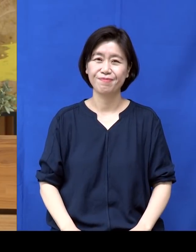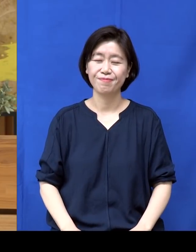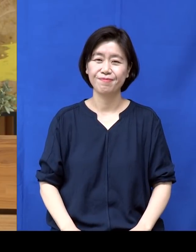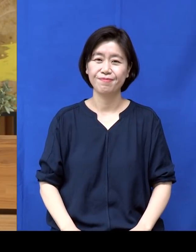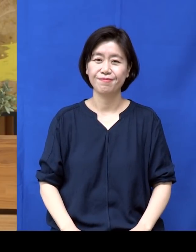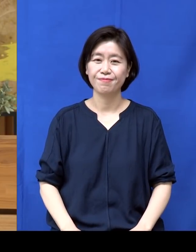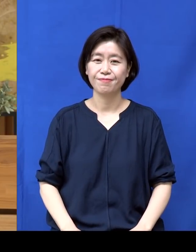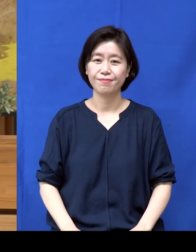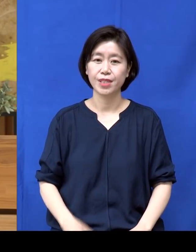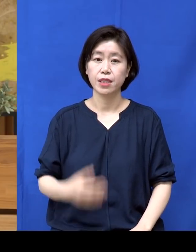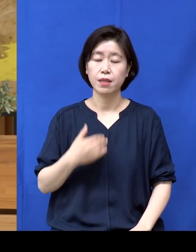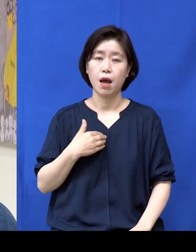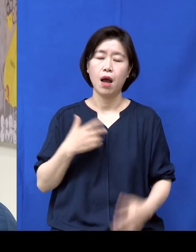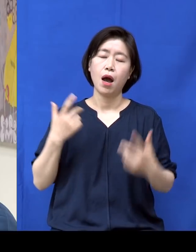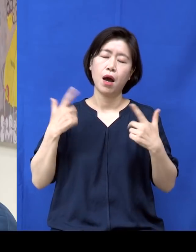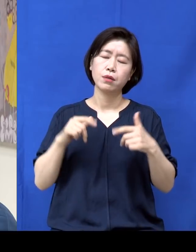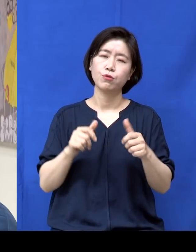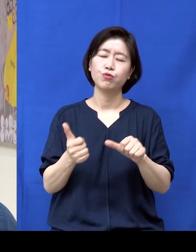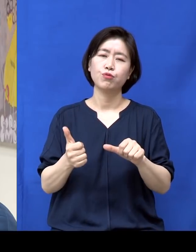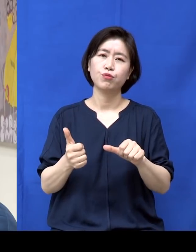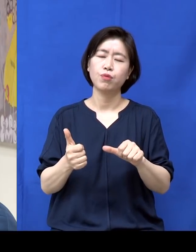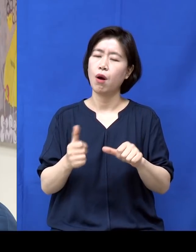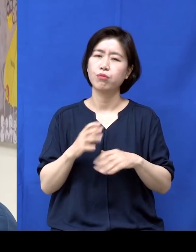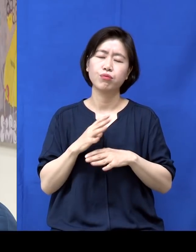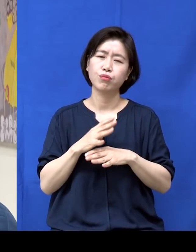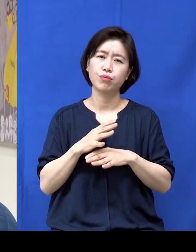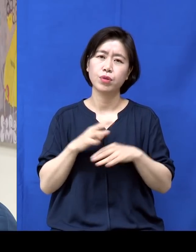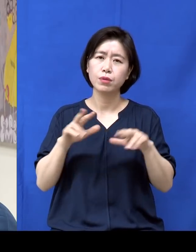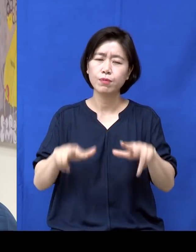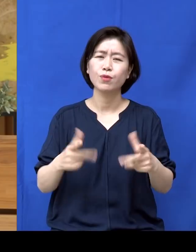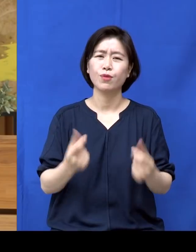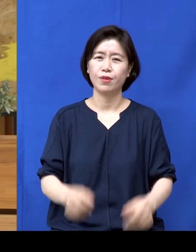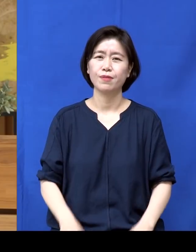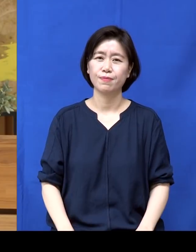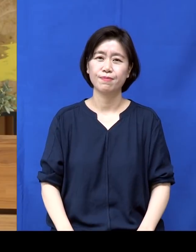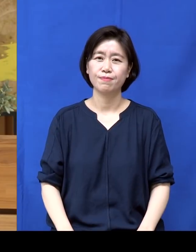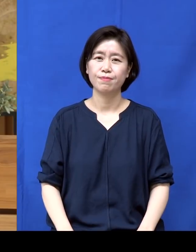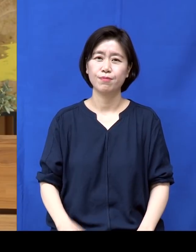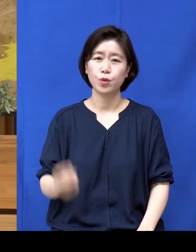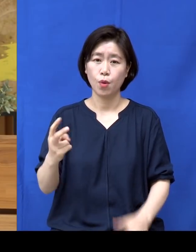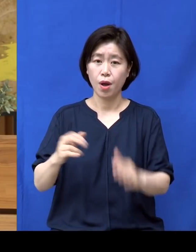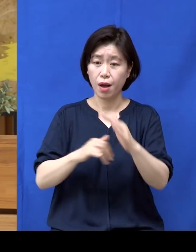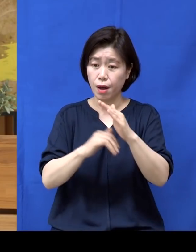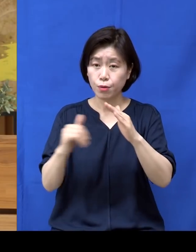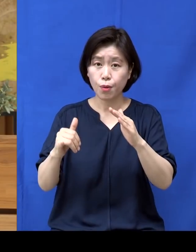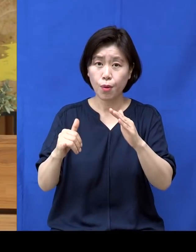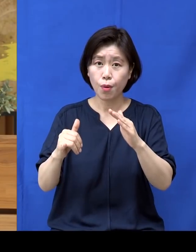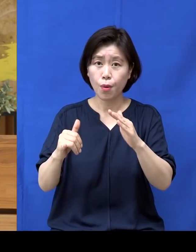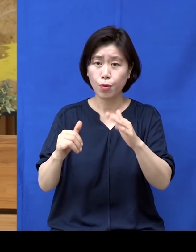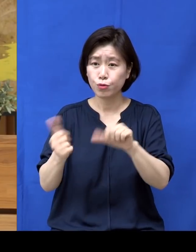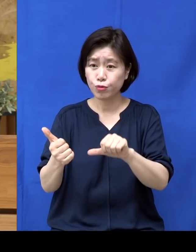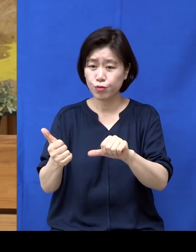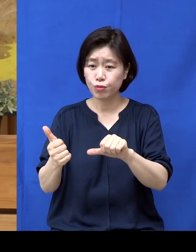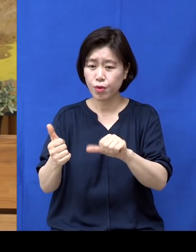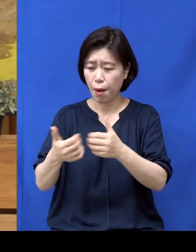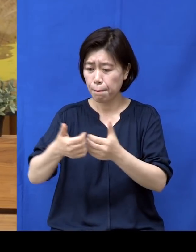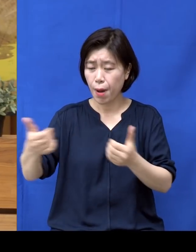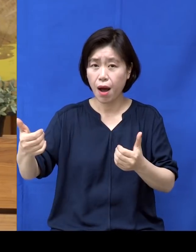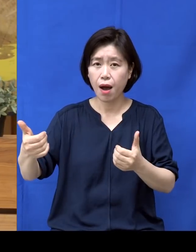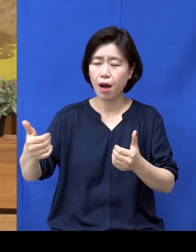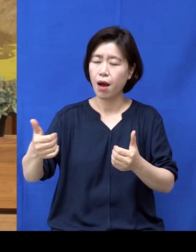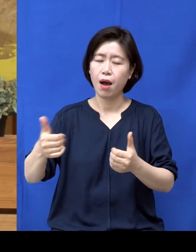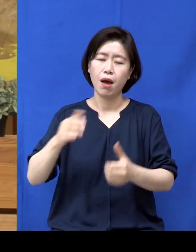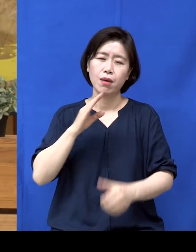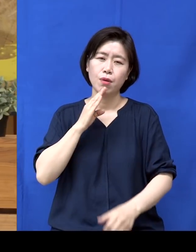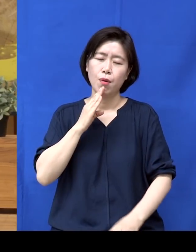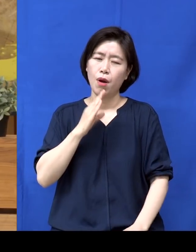저는 늘 죽음이 두려웠어요. 지금도 죽음이 두렵고 특히 가족과의 생이별이라는 것 때문에 제가